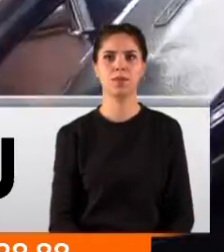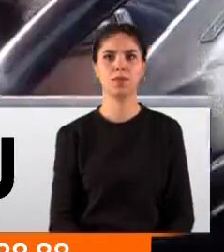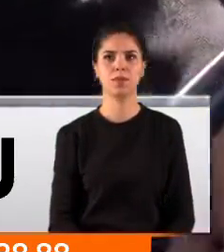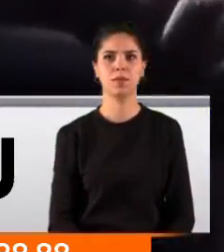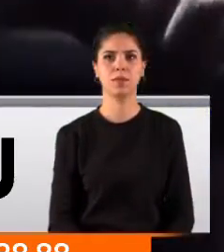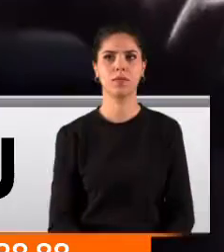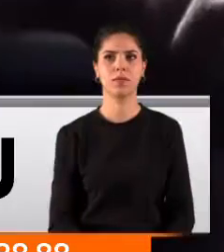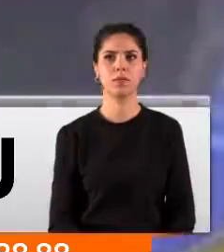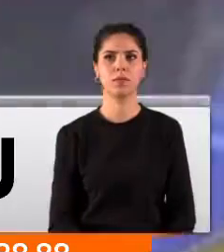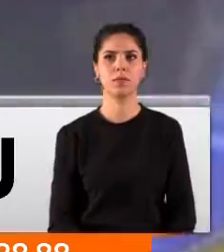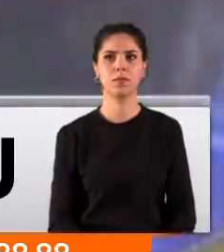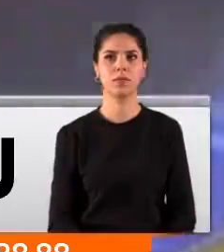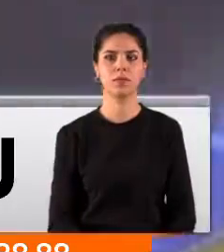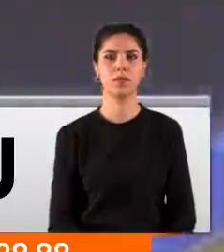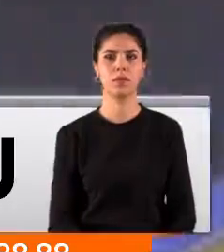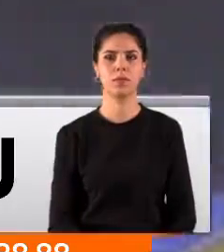O arada bir de vurdu da.